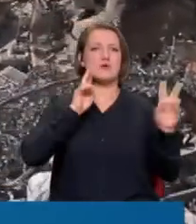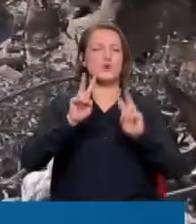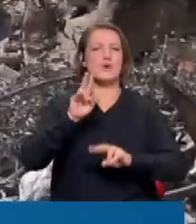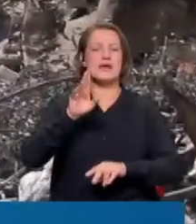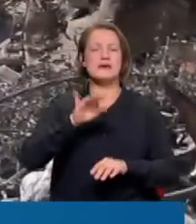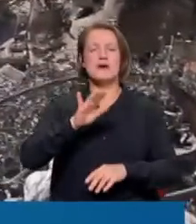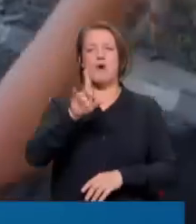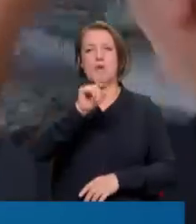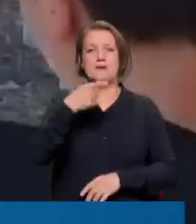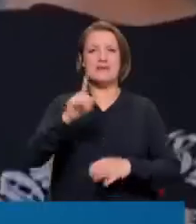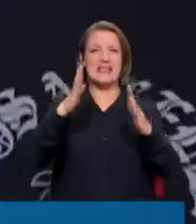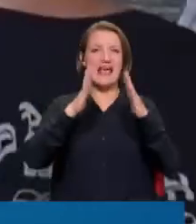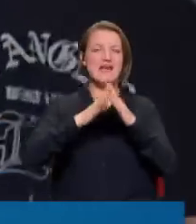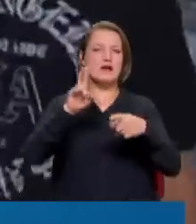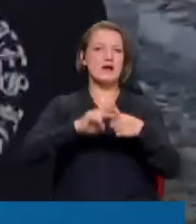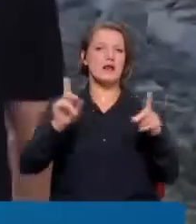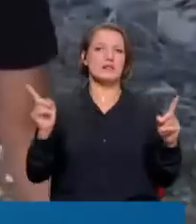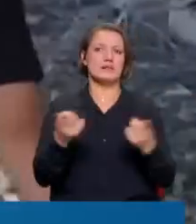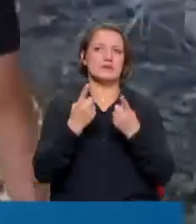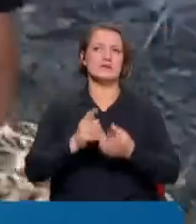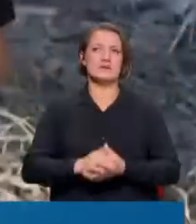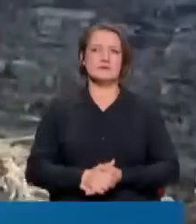11.000 konut oturulamayacak hale